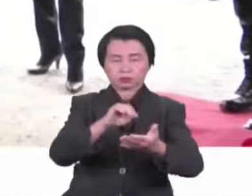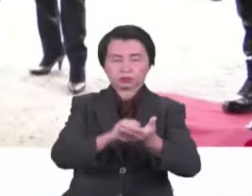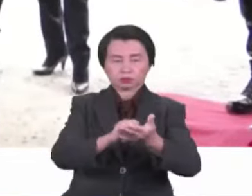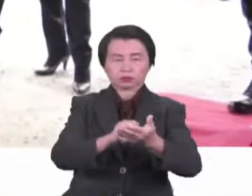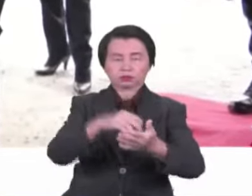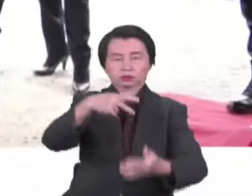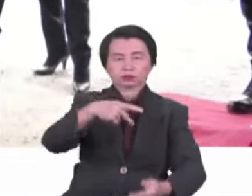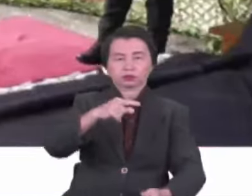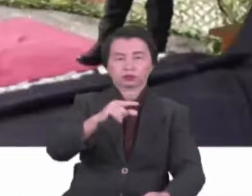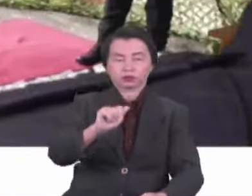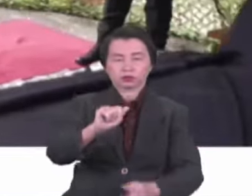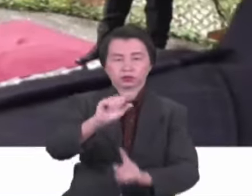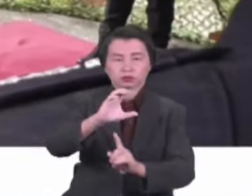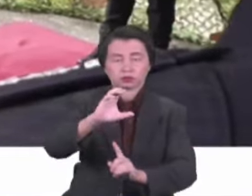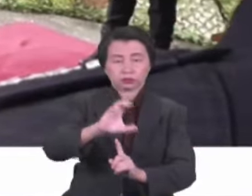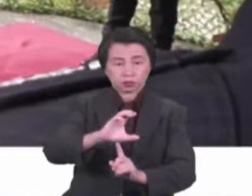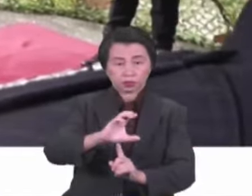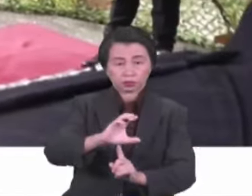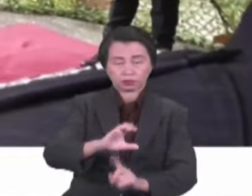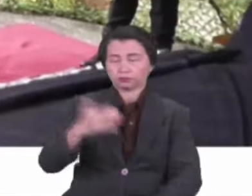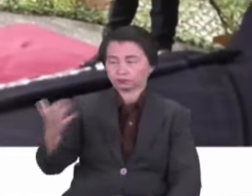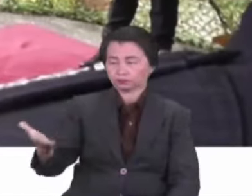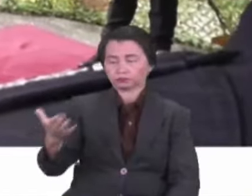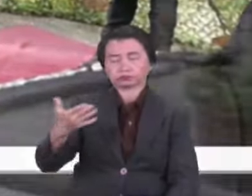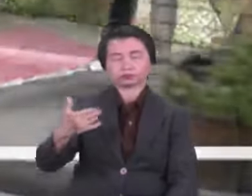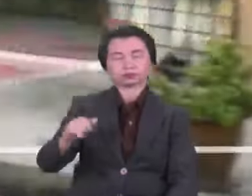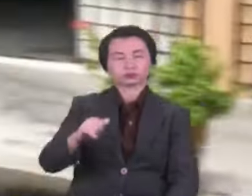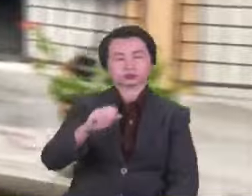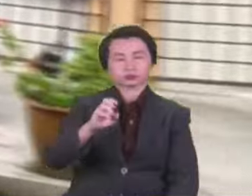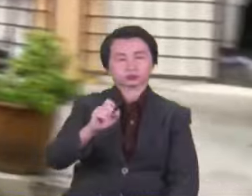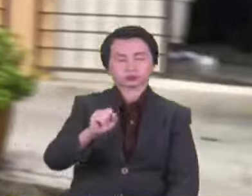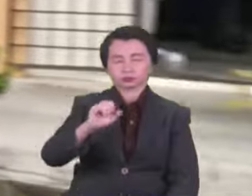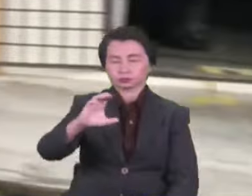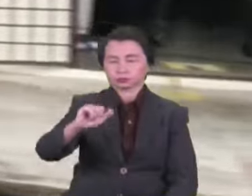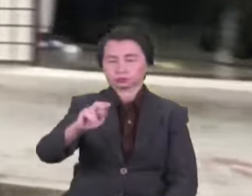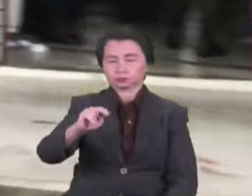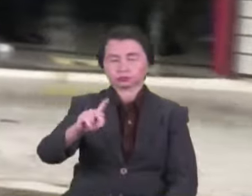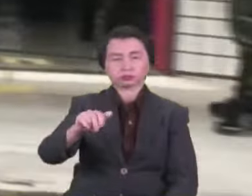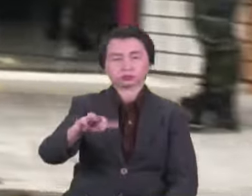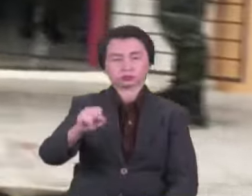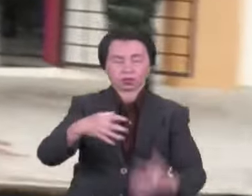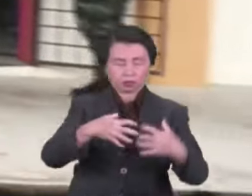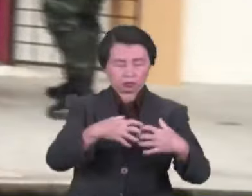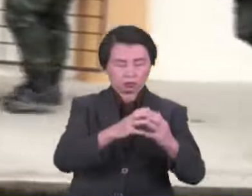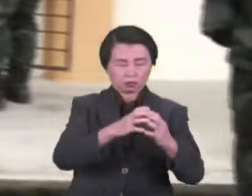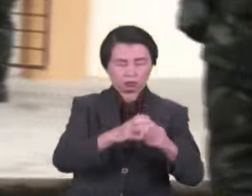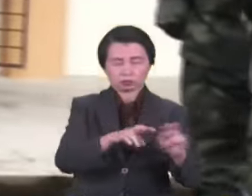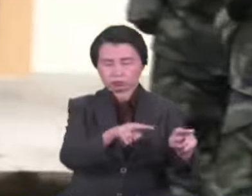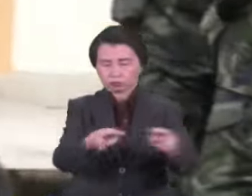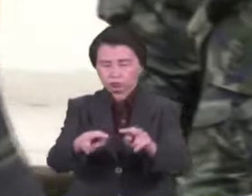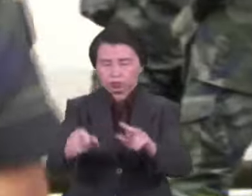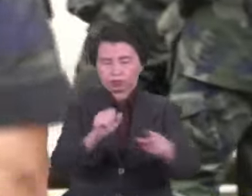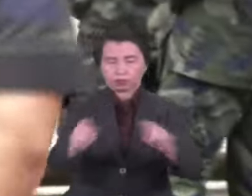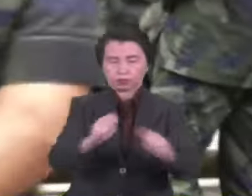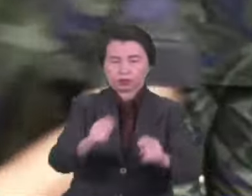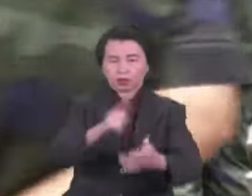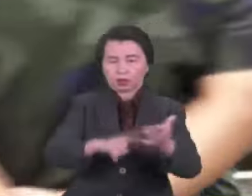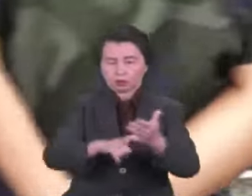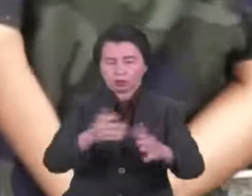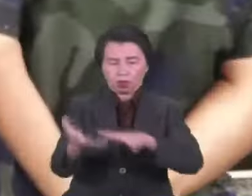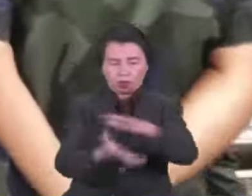Brigade PGA Ceras. Tambah Datuk Sri Hazani lagi, pasukan op cantas khas telah ditubuhkan bagi memantau dan mengambil tindakan terhadap